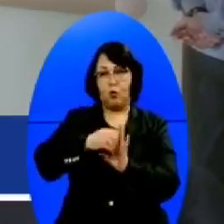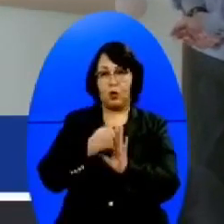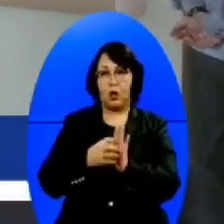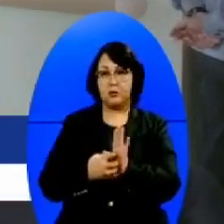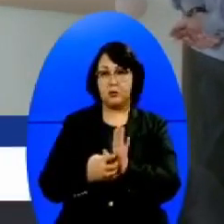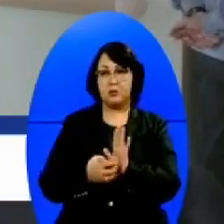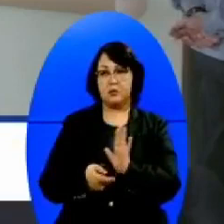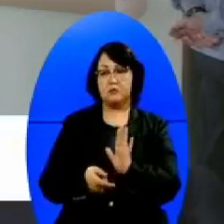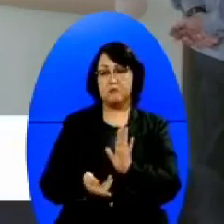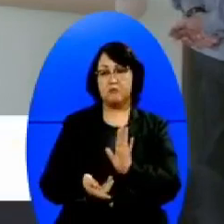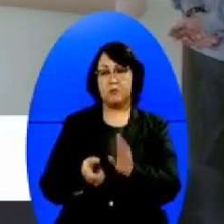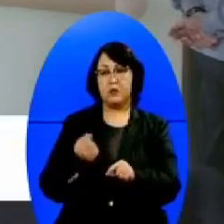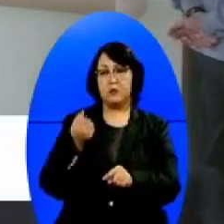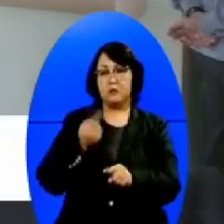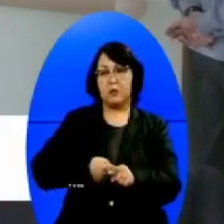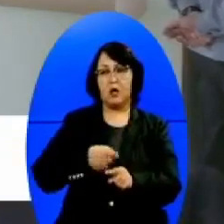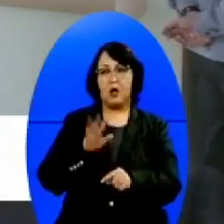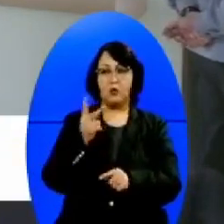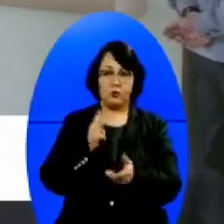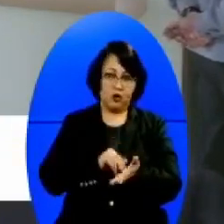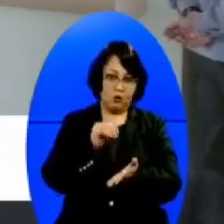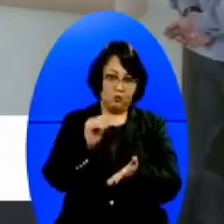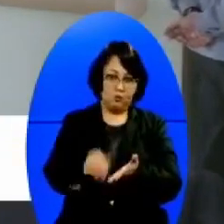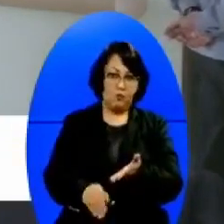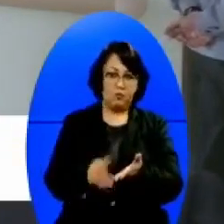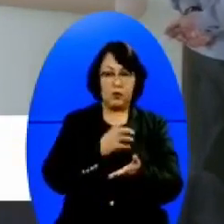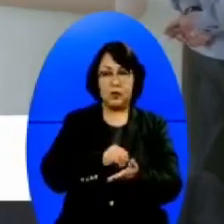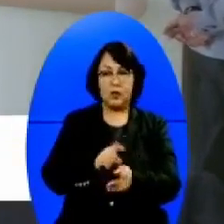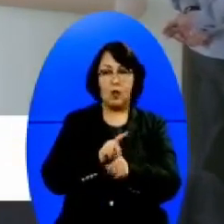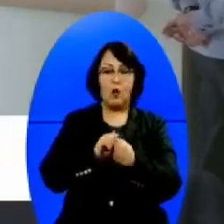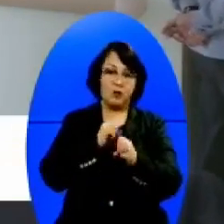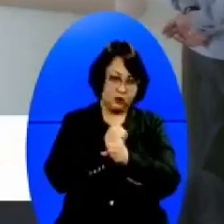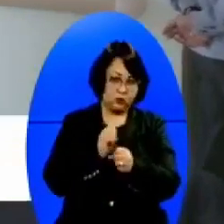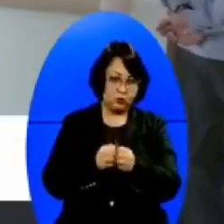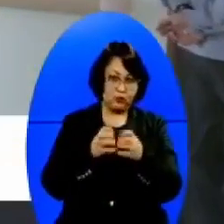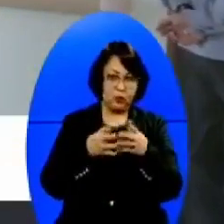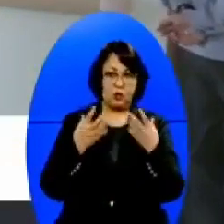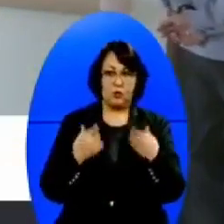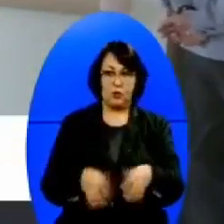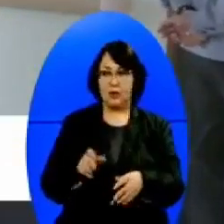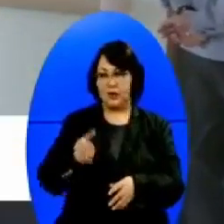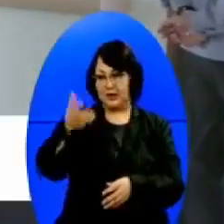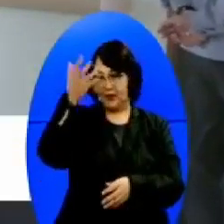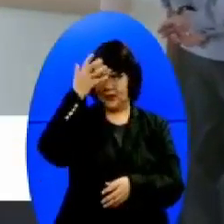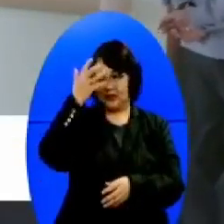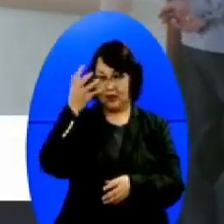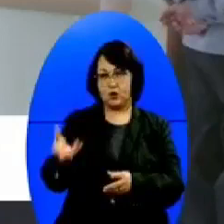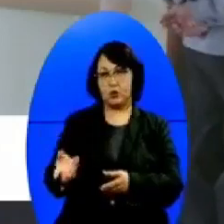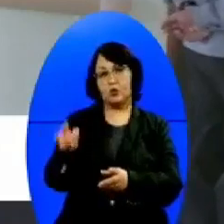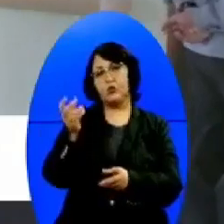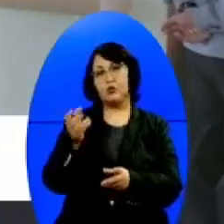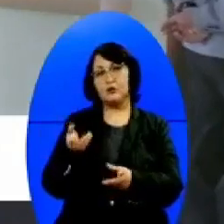байгаа. Нэмэлтээр бол 13 тэрбумын ажил хийгдсэн. Тэрийг бол одоо засгийн газарлаа оруулж